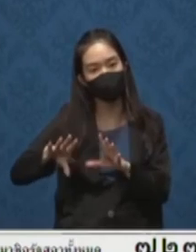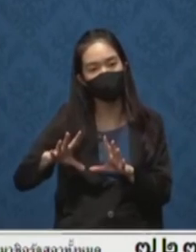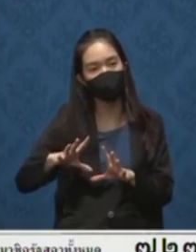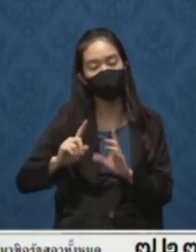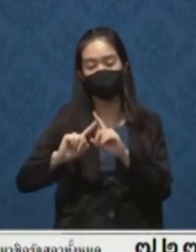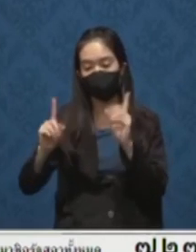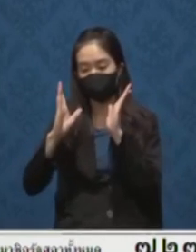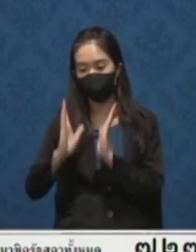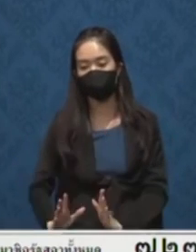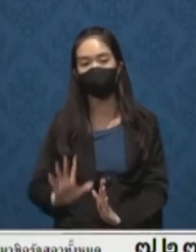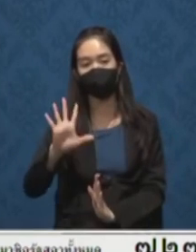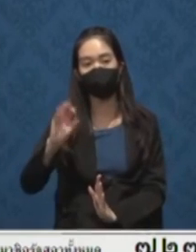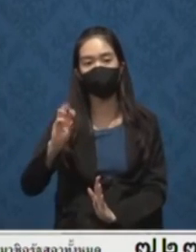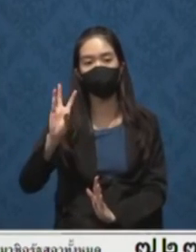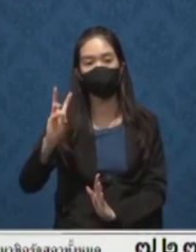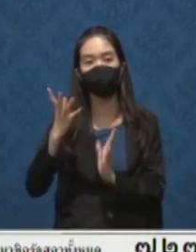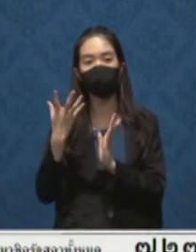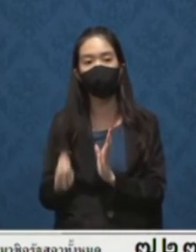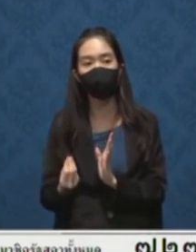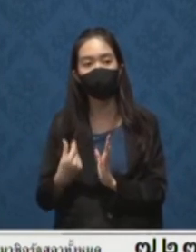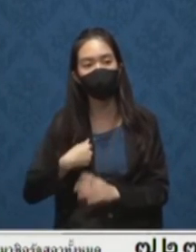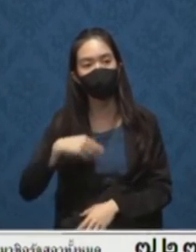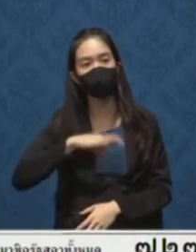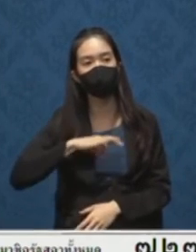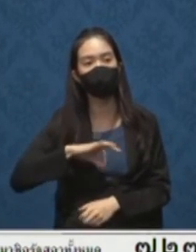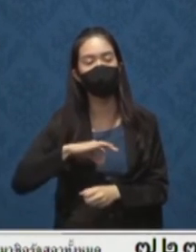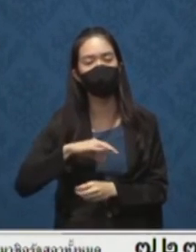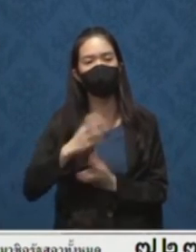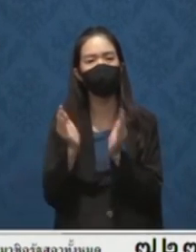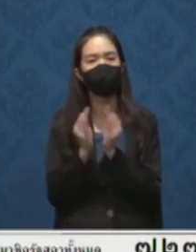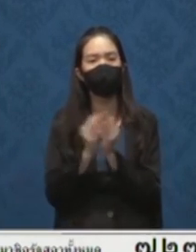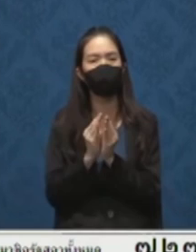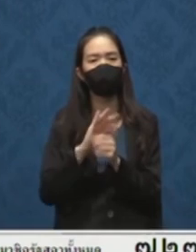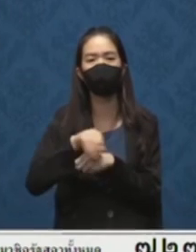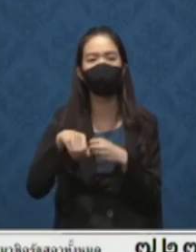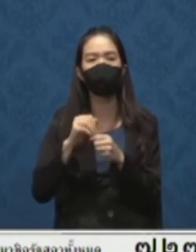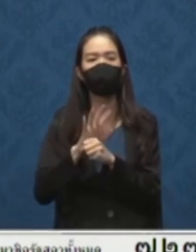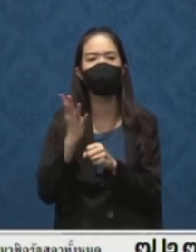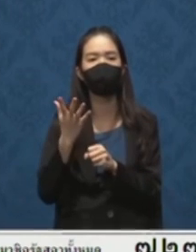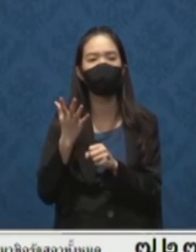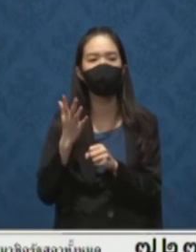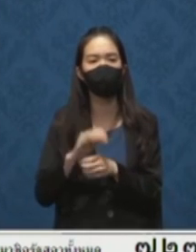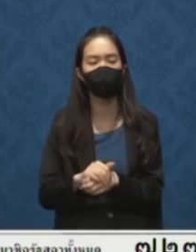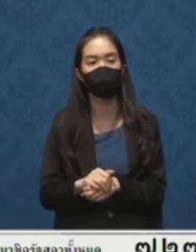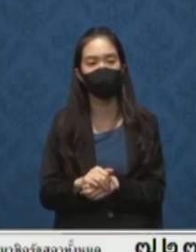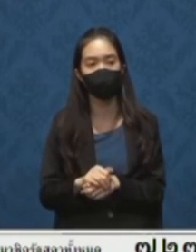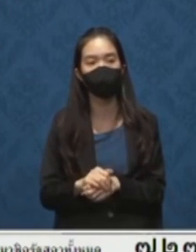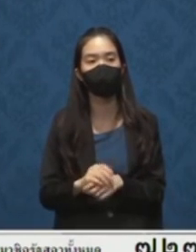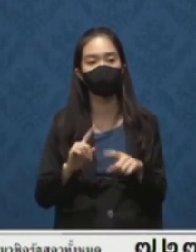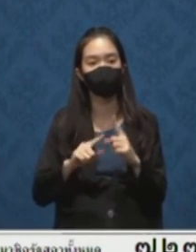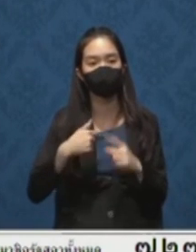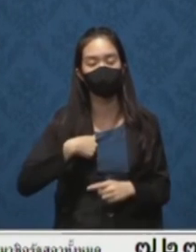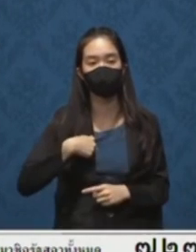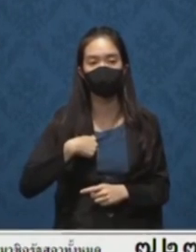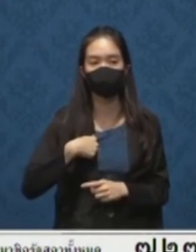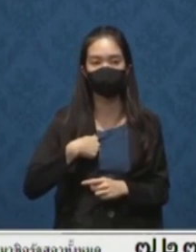แต่ 56 คนไม่เพีงพออัทจรงไม่ได้ตกไปเพระว่าเสียงไม่ถึงหน่ใ